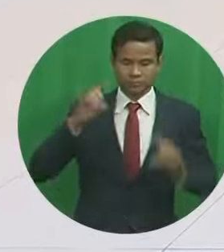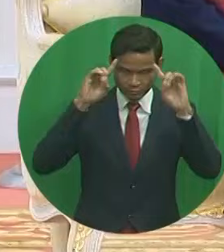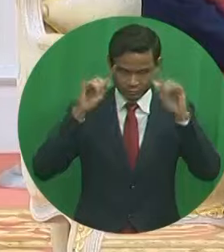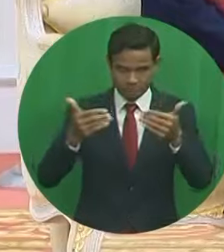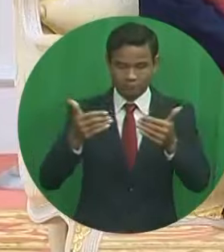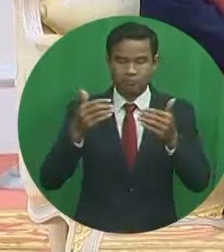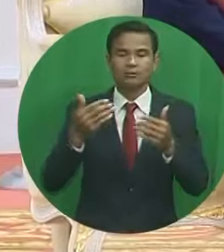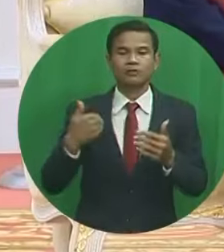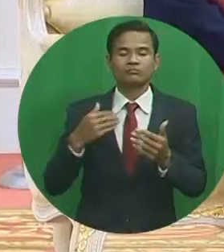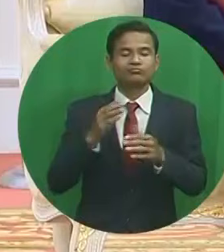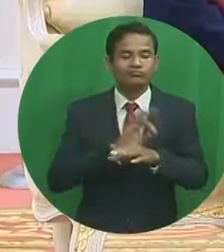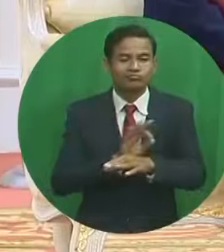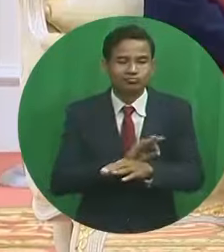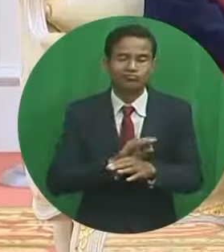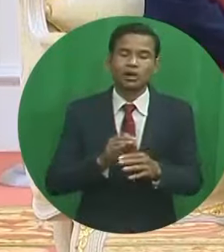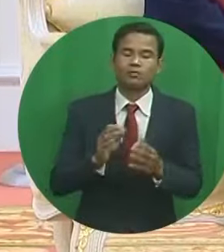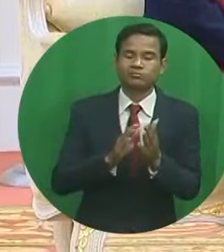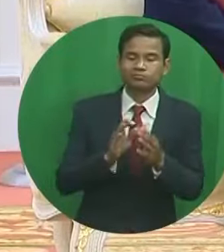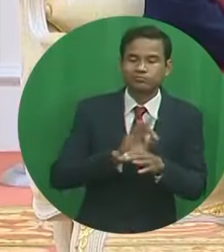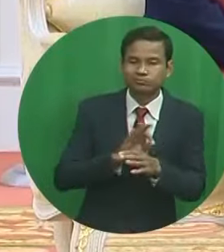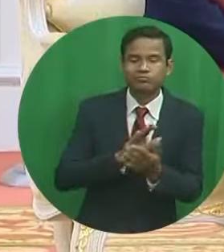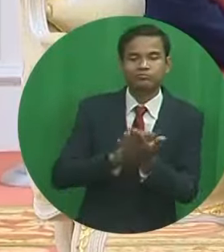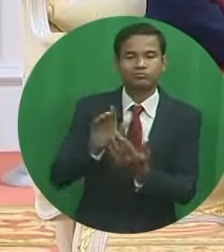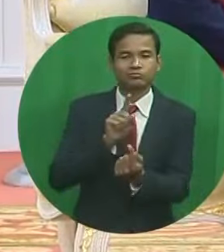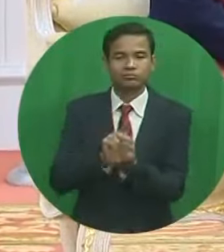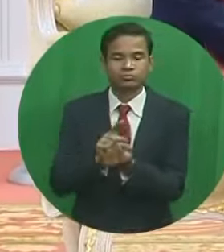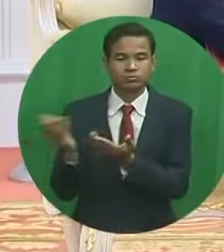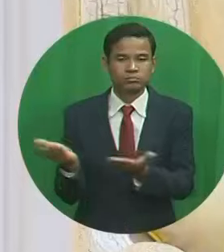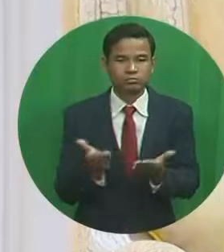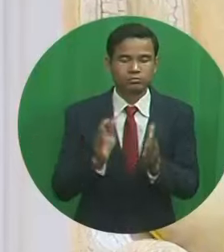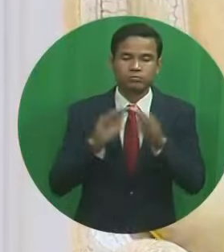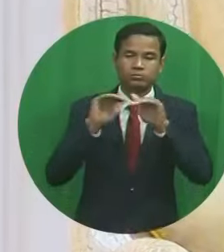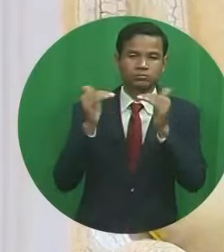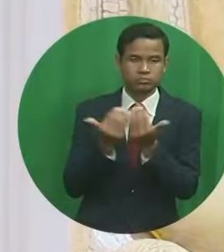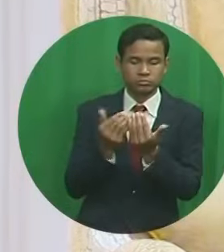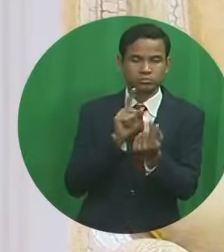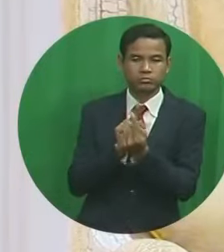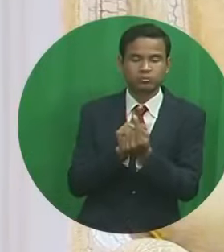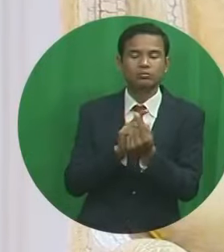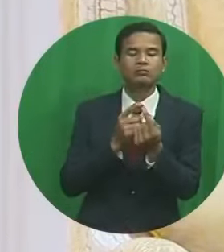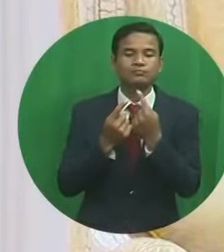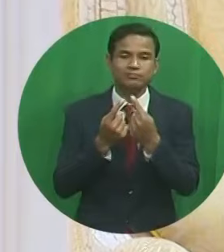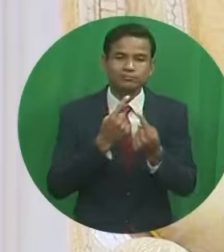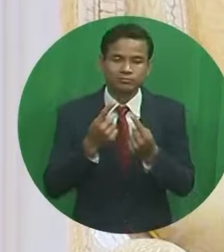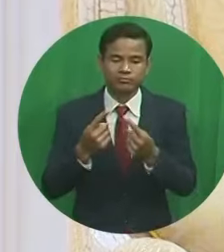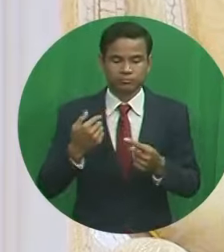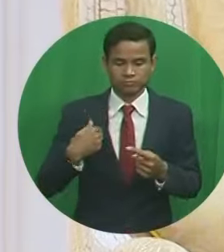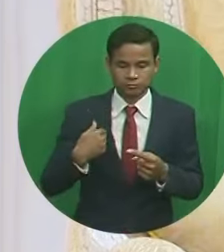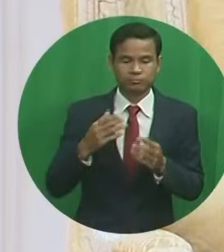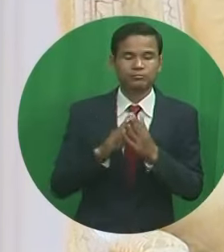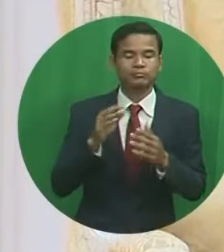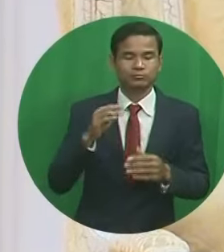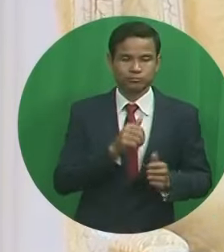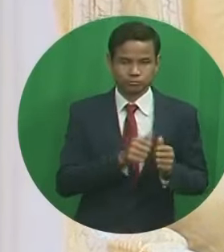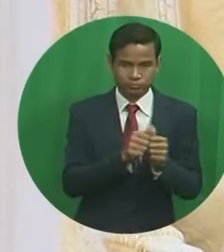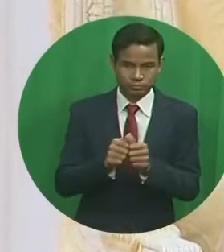ពេលវេលាដ៏មមាញឹកអនុញ្ញាតឲ្យរូបលោកជំទាវនិងគណៈប្រតិភូចូលជួបសម្ដេចការគូសំនិងពិភាក្សាការ